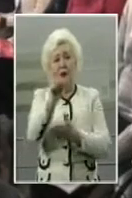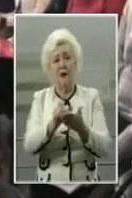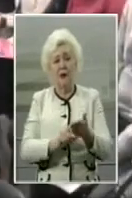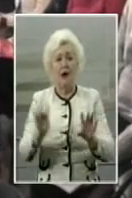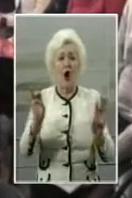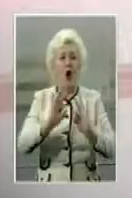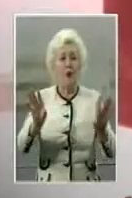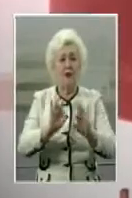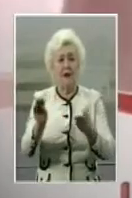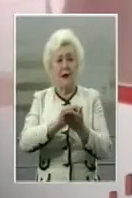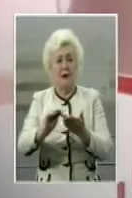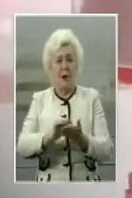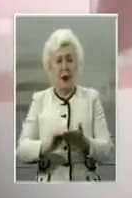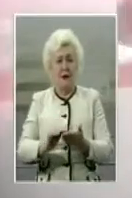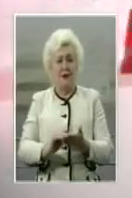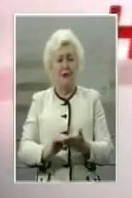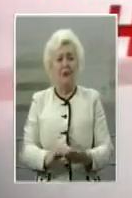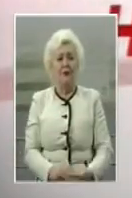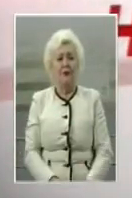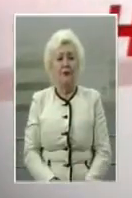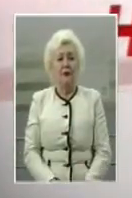оповідань, романів.